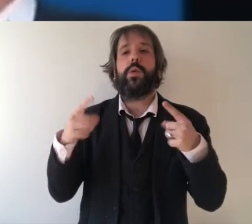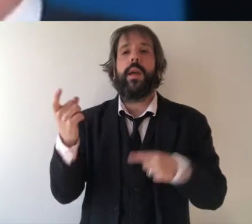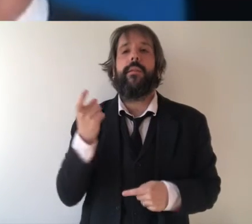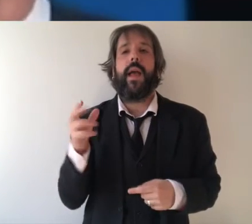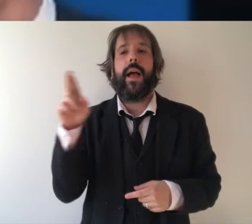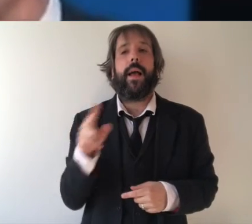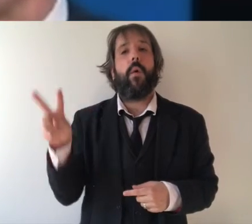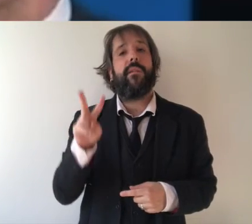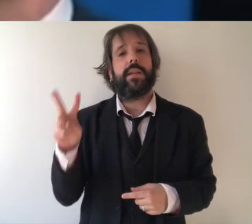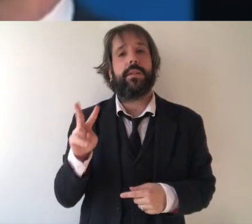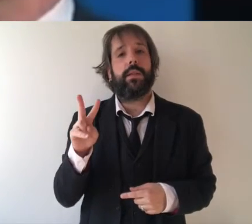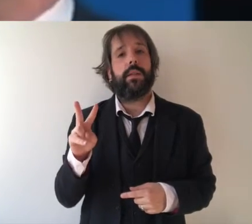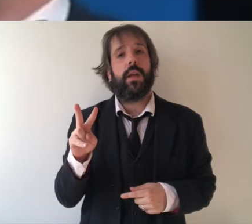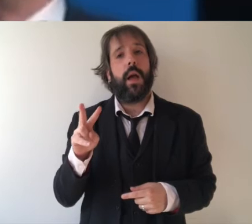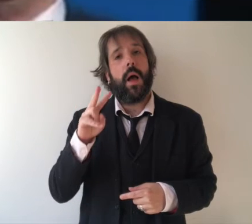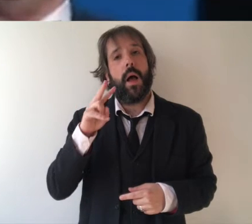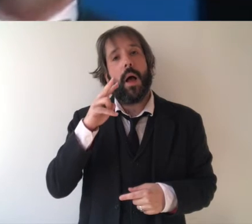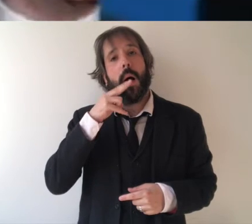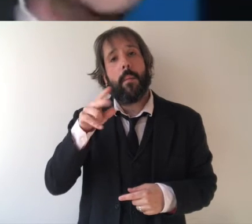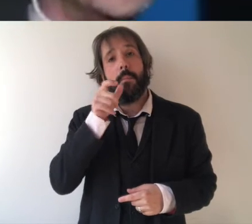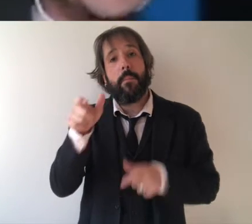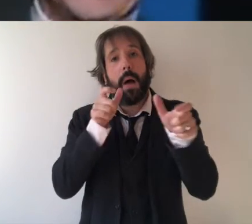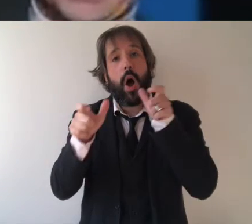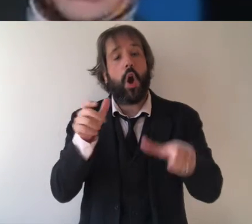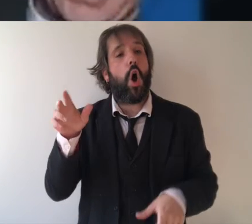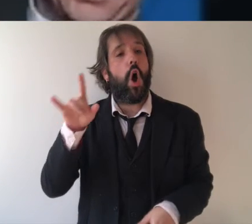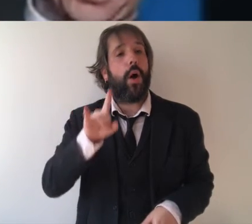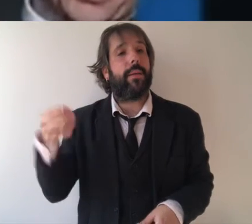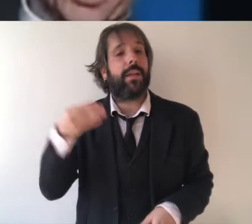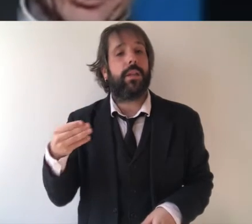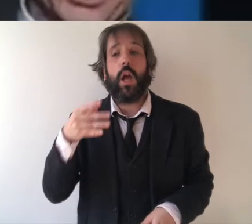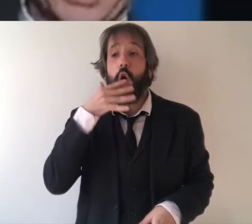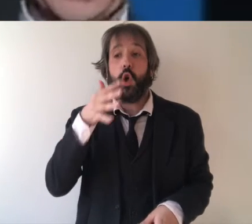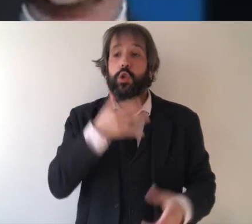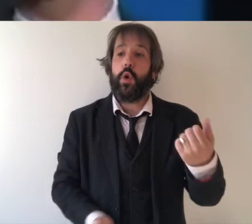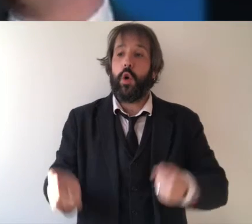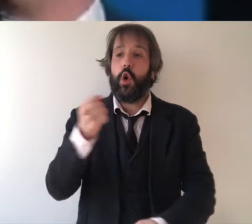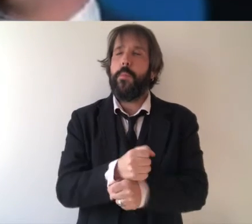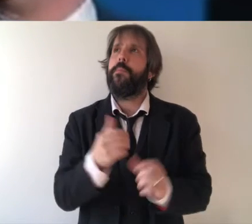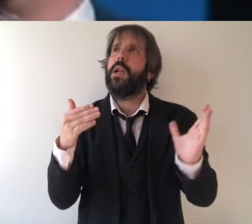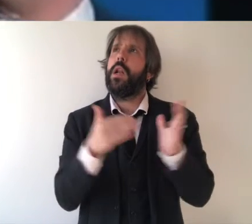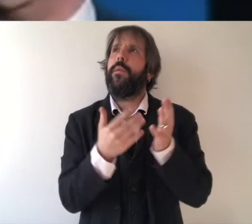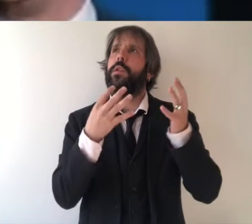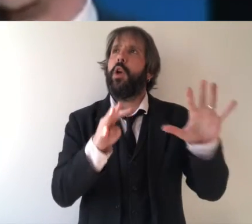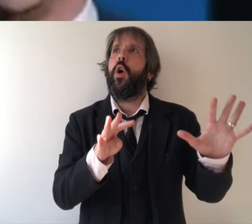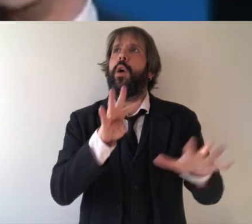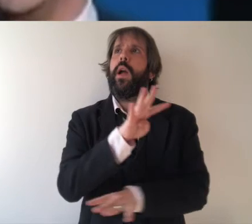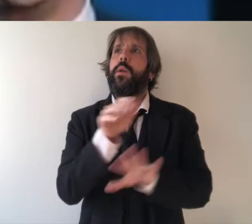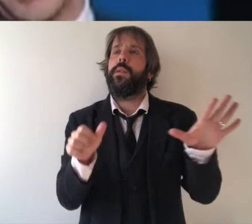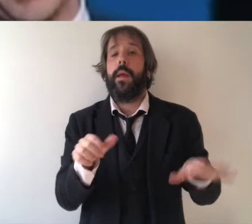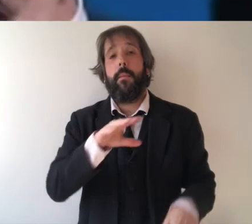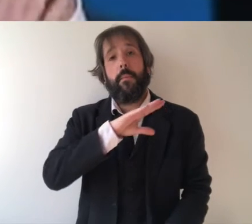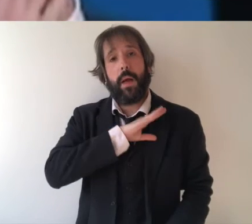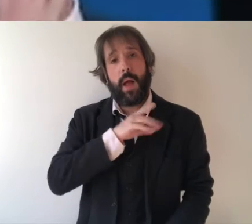musique est de Raymond Vinci, les paroles d'Henri Martinet. C'est une chanson qui a été créée en